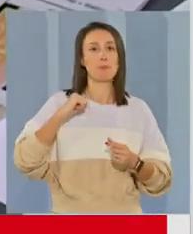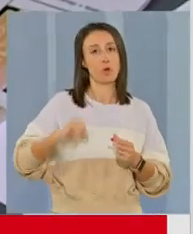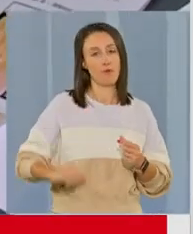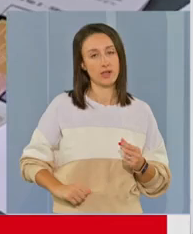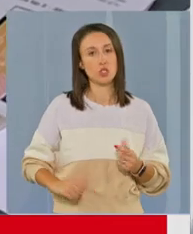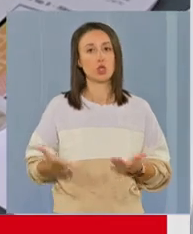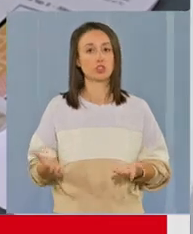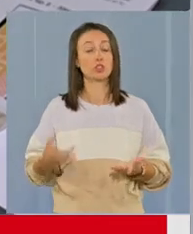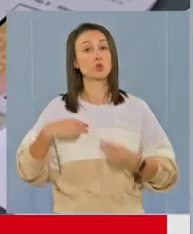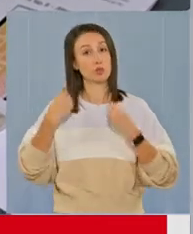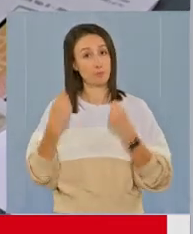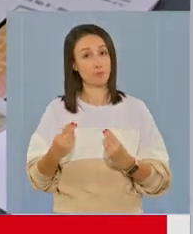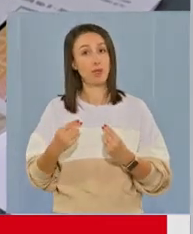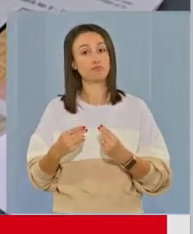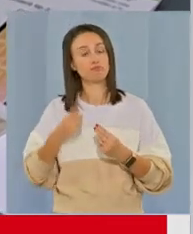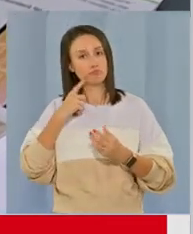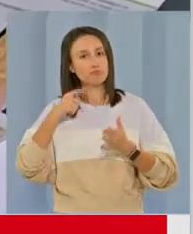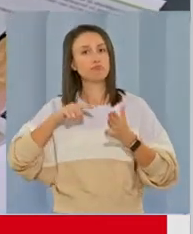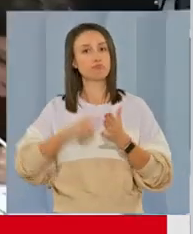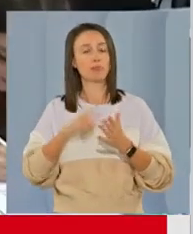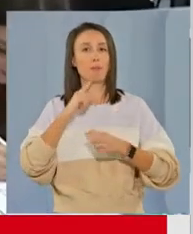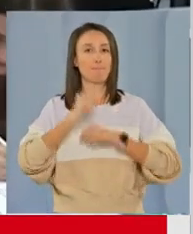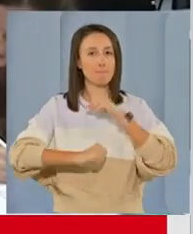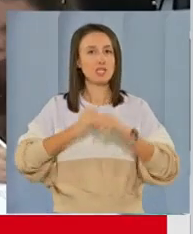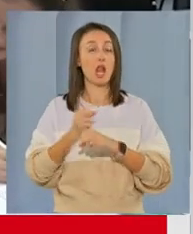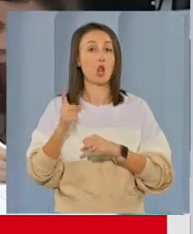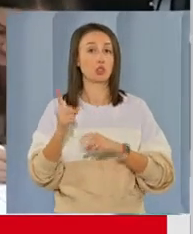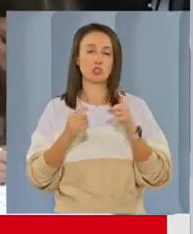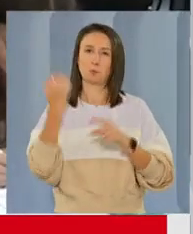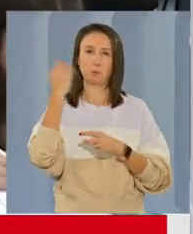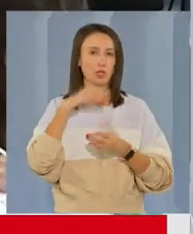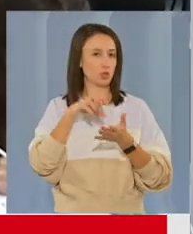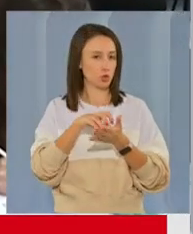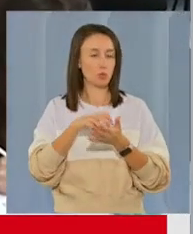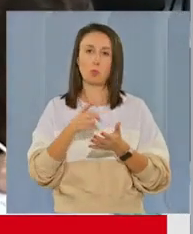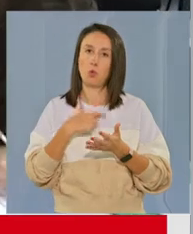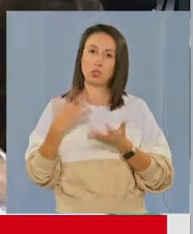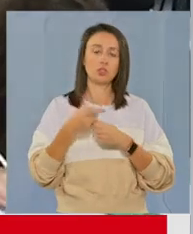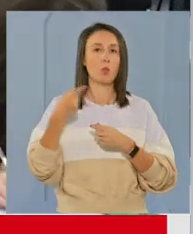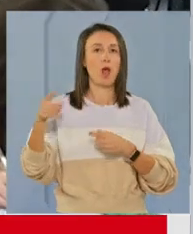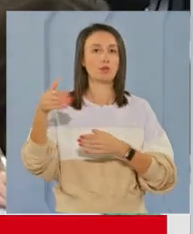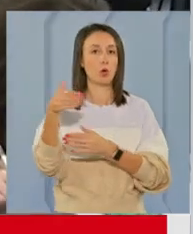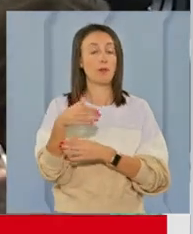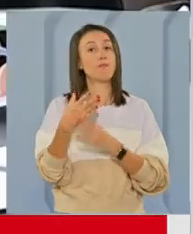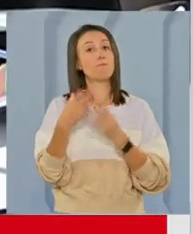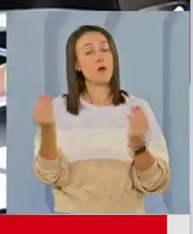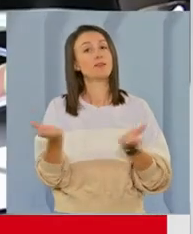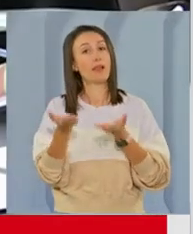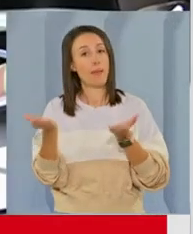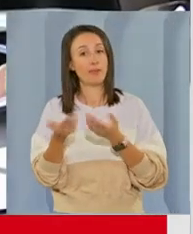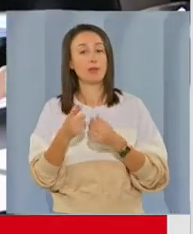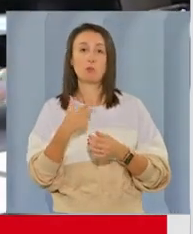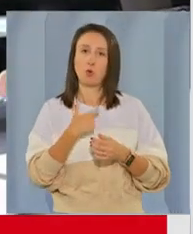și sunt bine înfipți, să spun așa, în meseria lor și chiar dacă își pierd jobul, pot câștiga într-o altă companie foarte curând sau pot